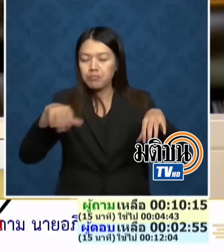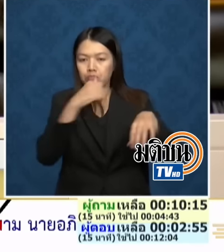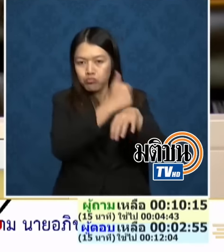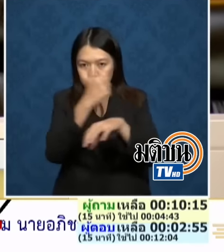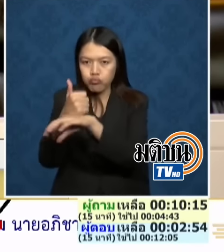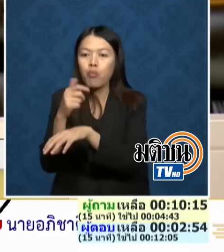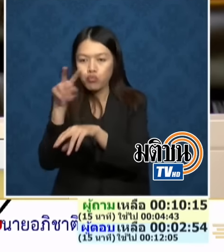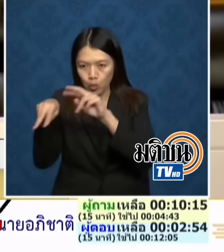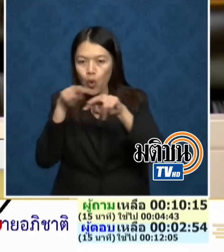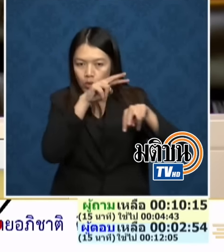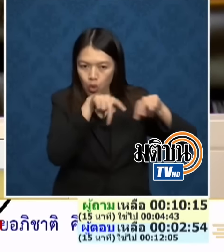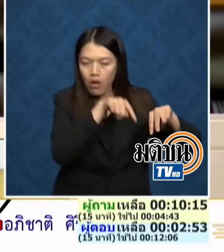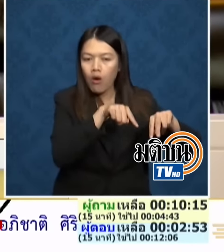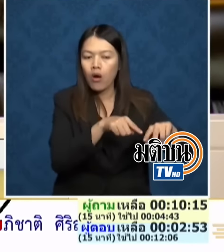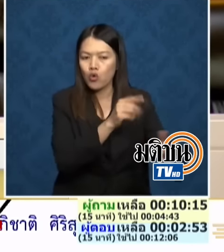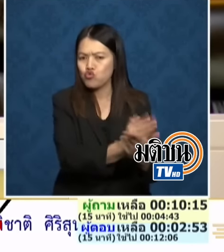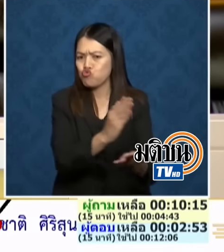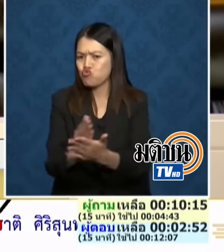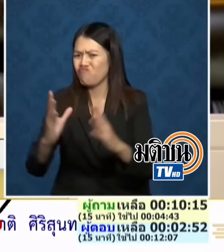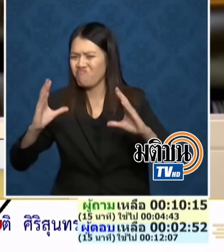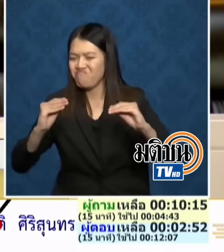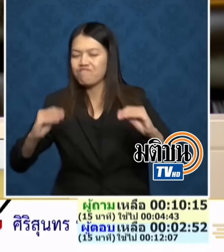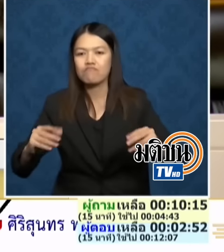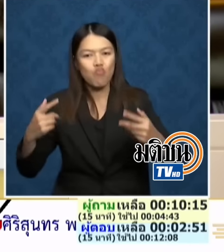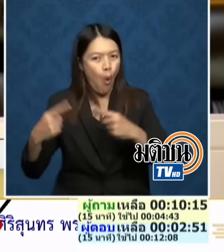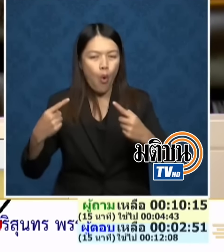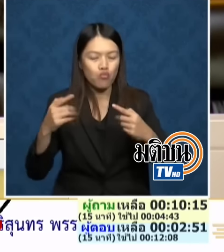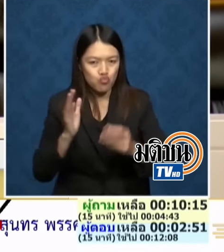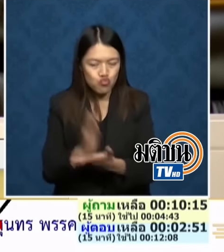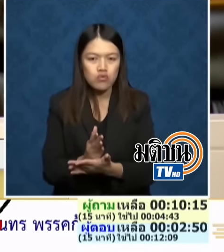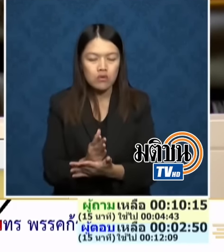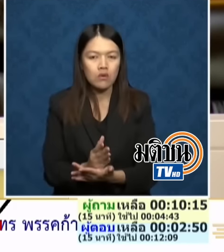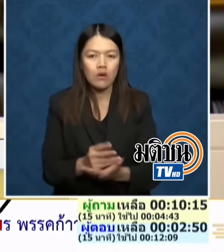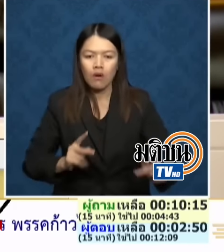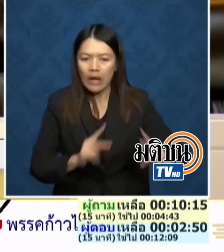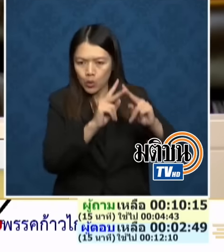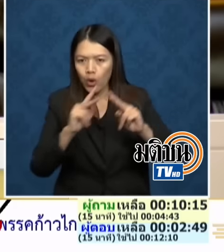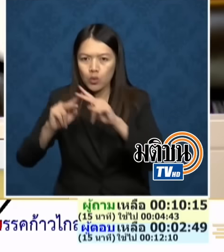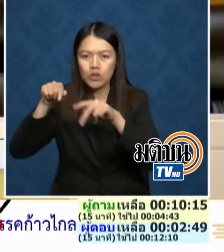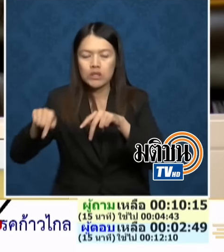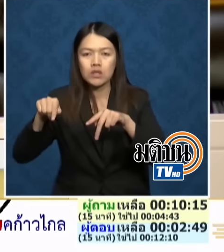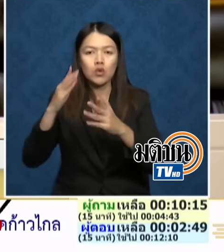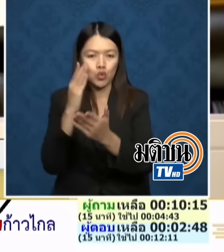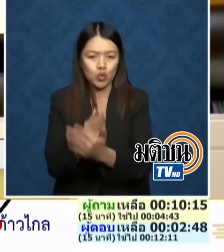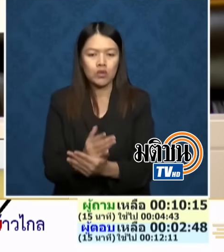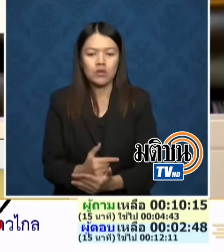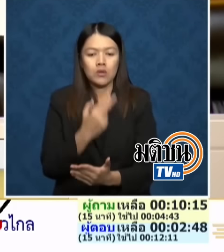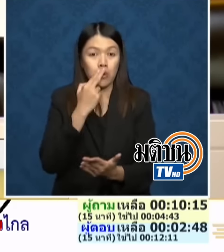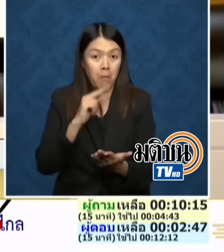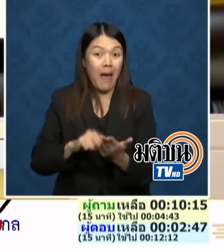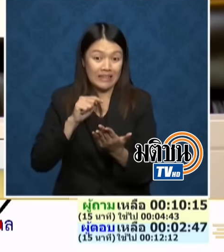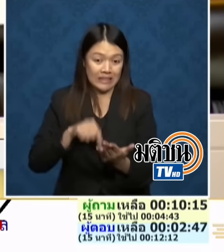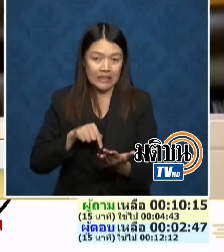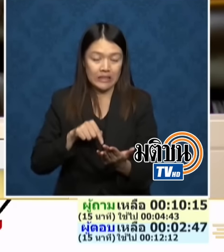ไปปกของลน้องคุณว่าคหดพูดกได้แล้ว เมื่อ 2 กระส่งตกลงกแล้วแล้หนงสือชะบับนี้